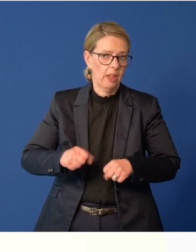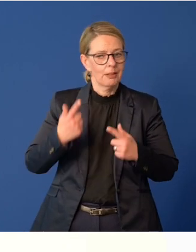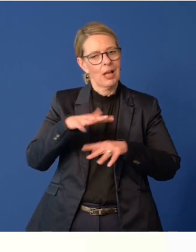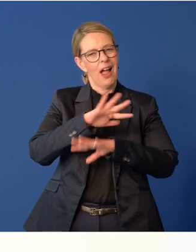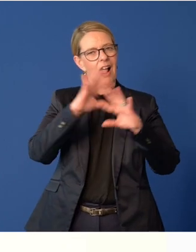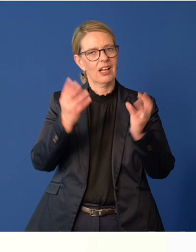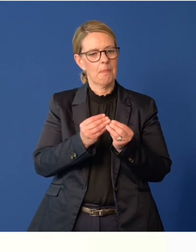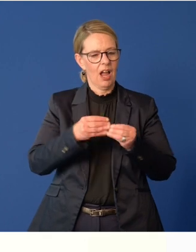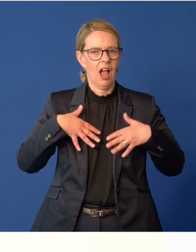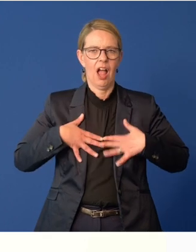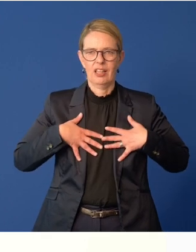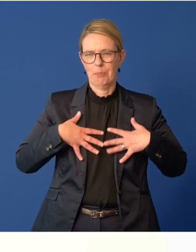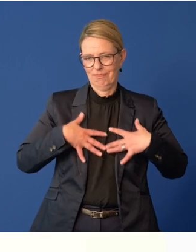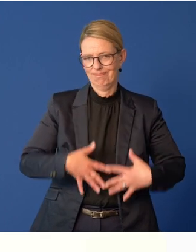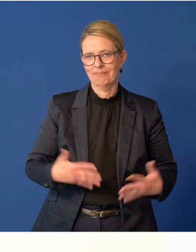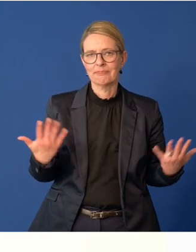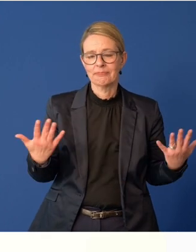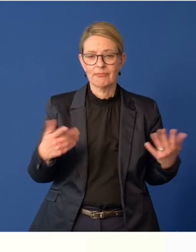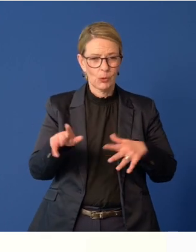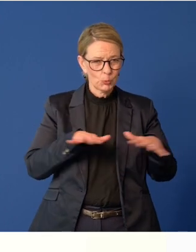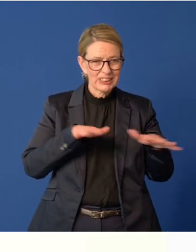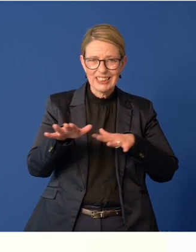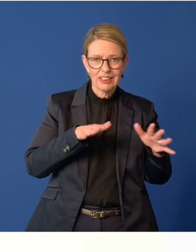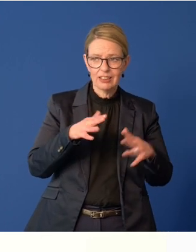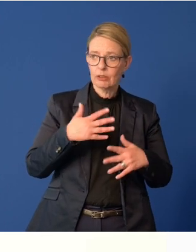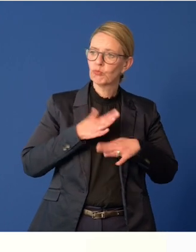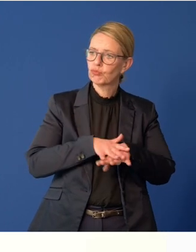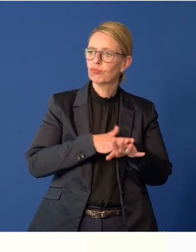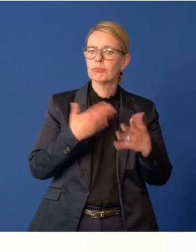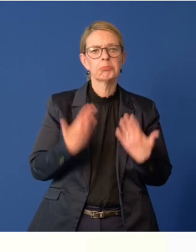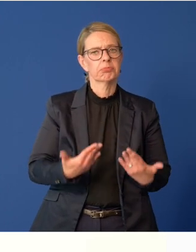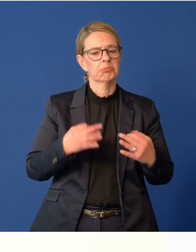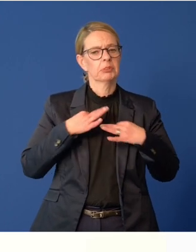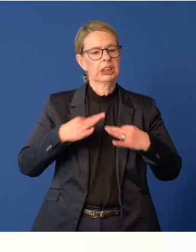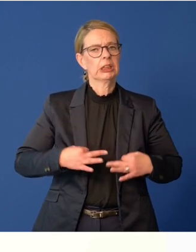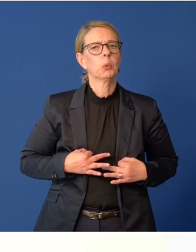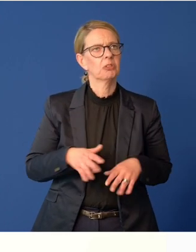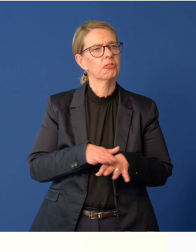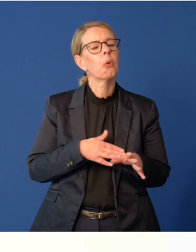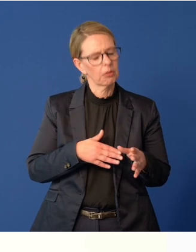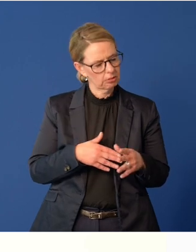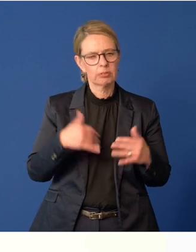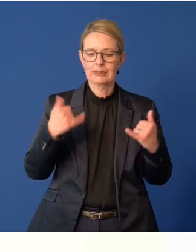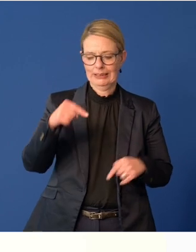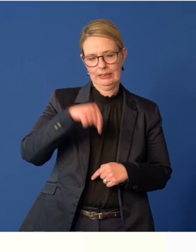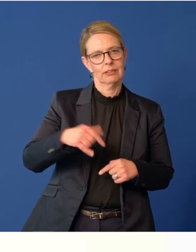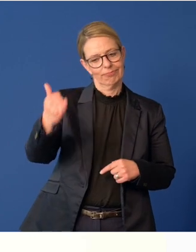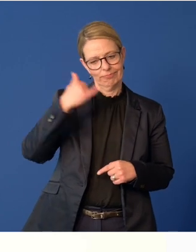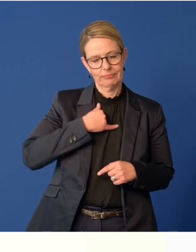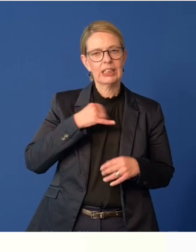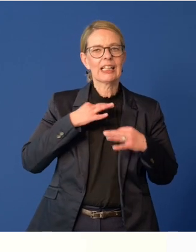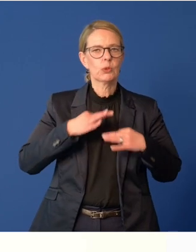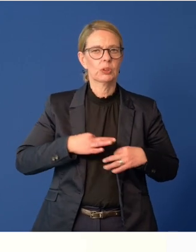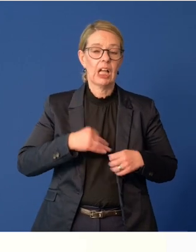der Atemwege. Wenn Sie sich einfach unsicher sind, wenn Sie sich völlig gesund fühlen beispielsweise, dann können Sie immer bei uns anrufen